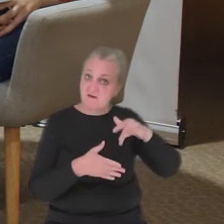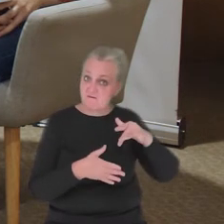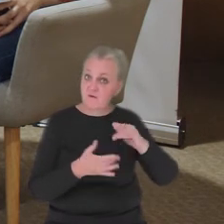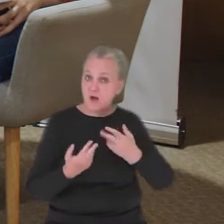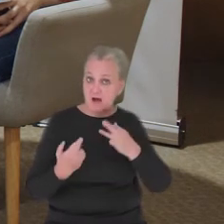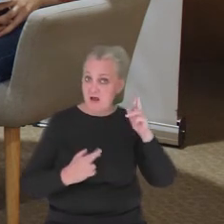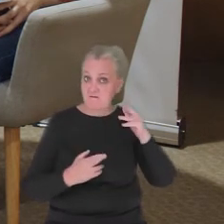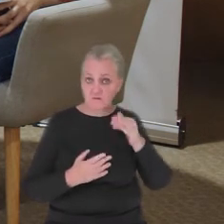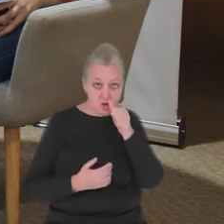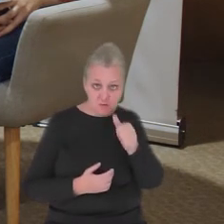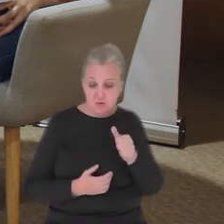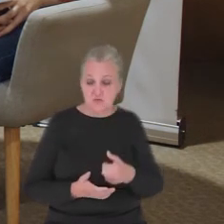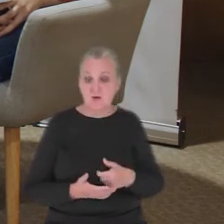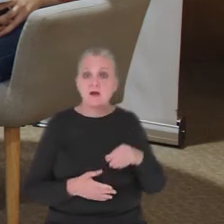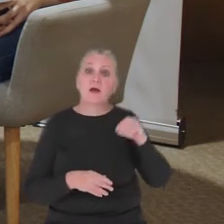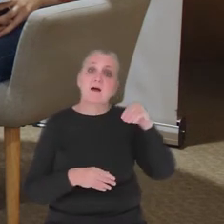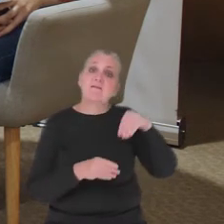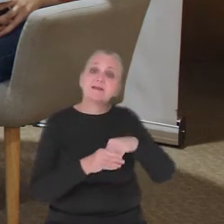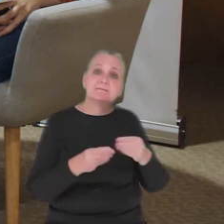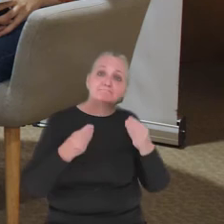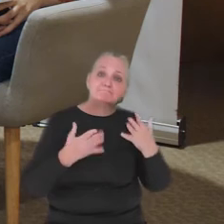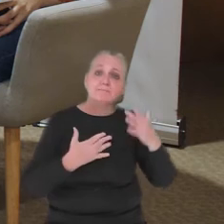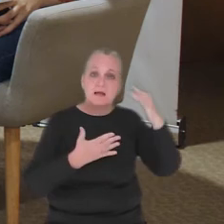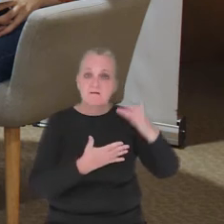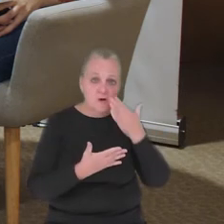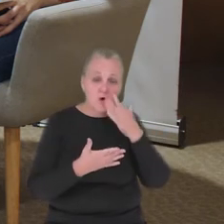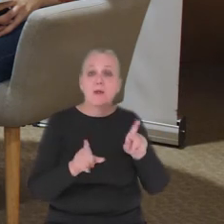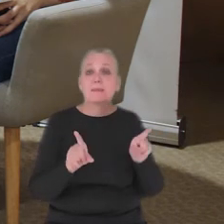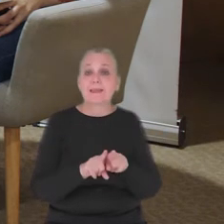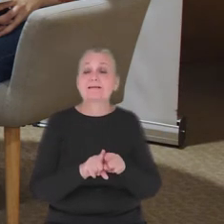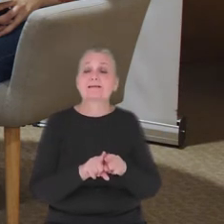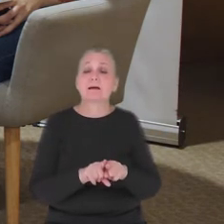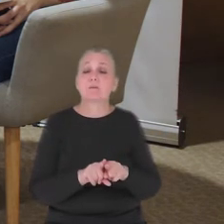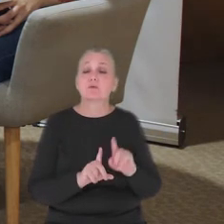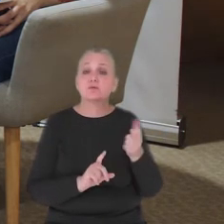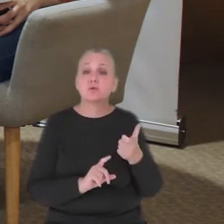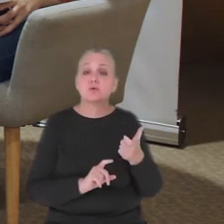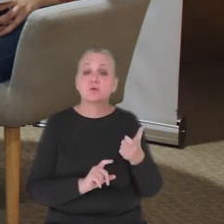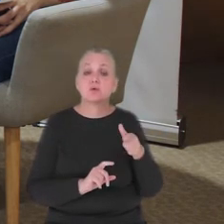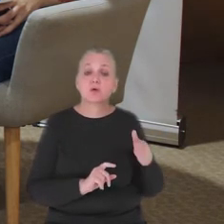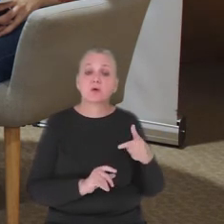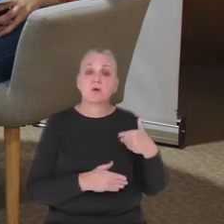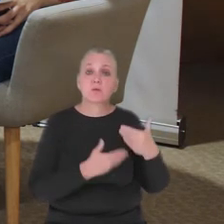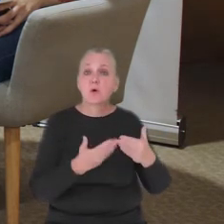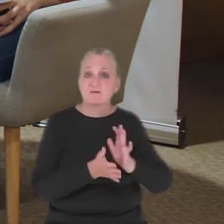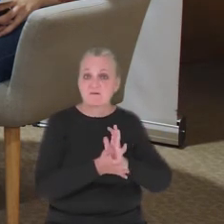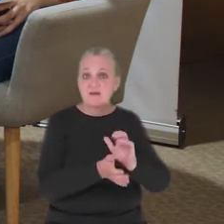tak sam przez siebie, na przykład przez swoją estetykę, albo przez samo to, że obchodzi proces wydawniczy?